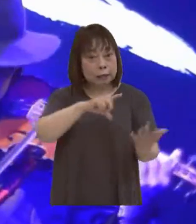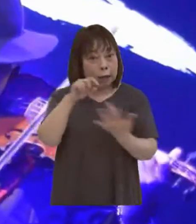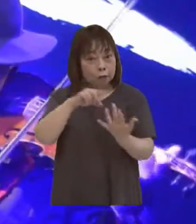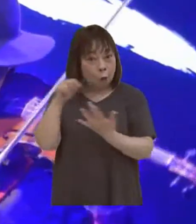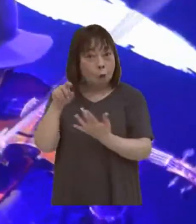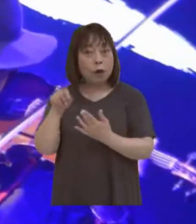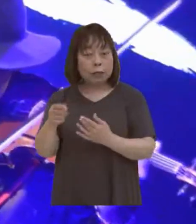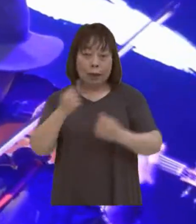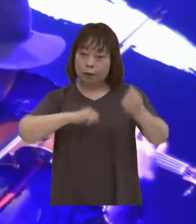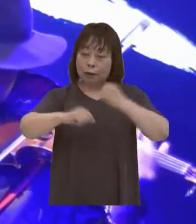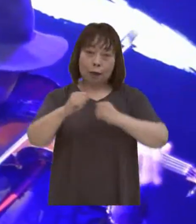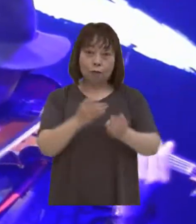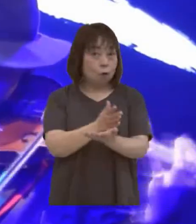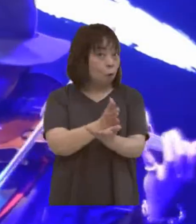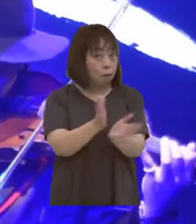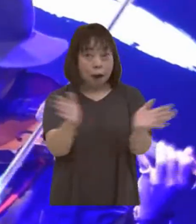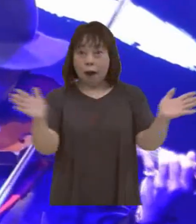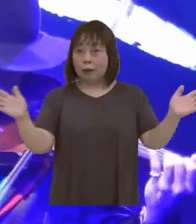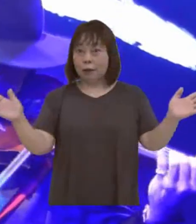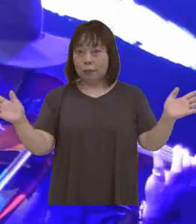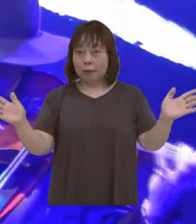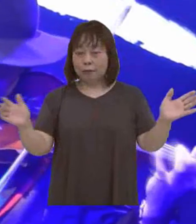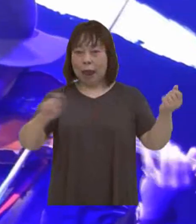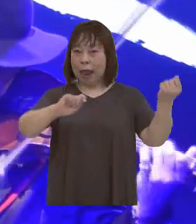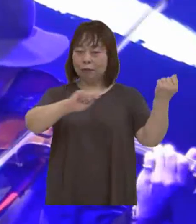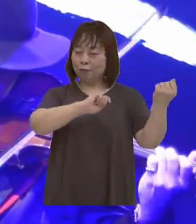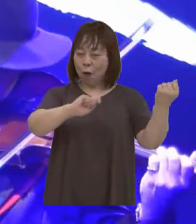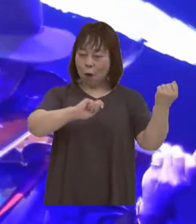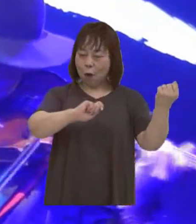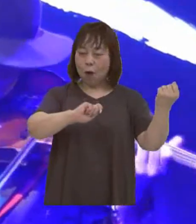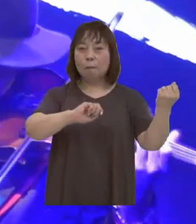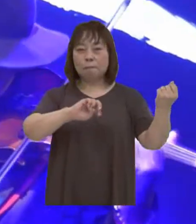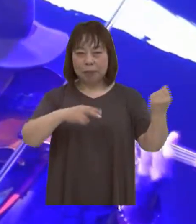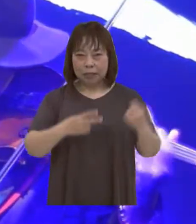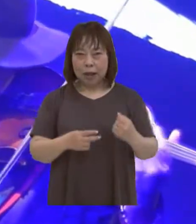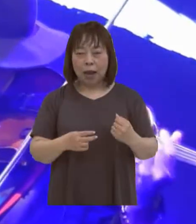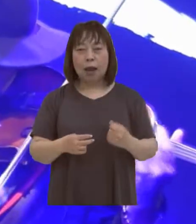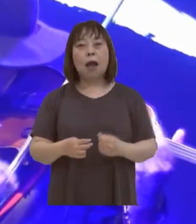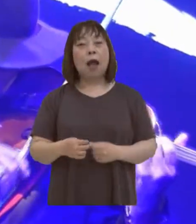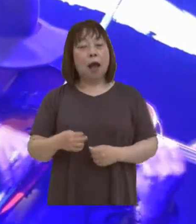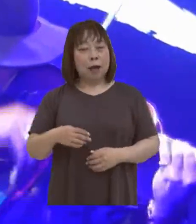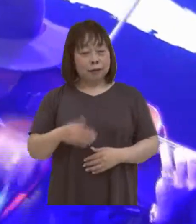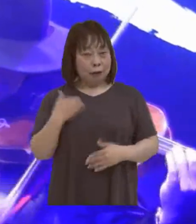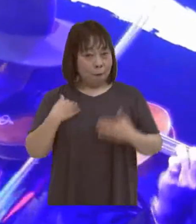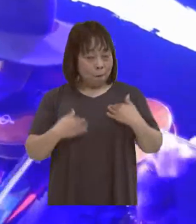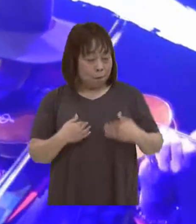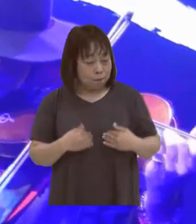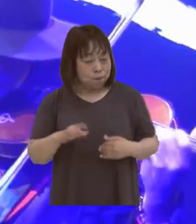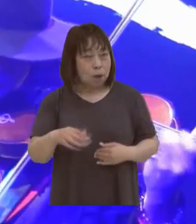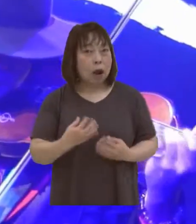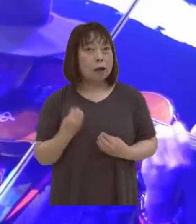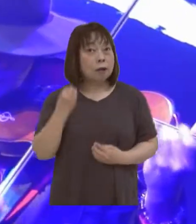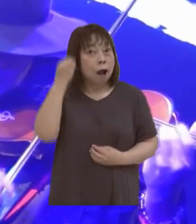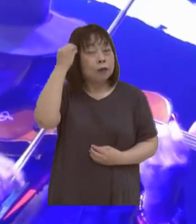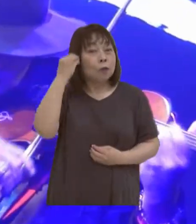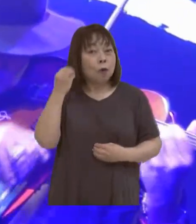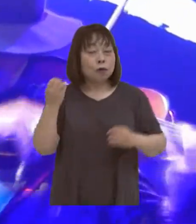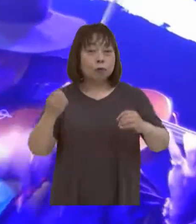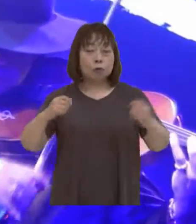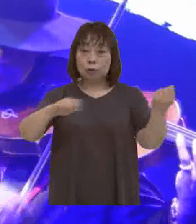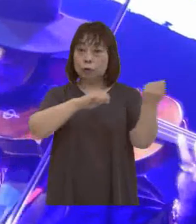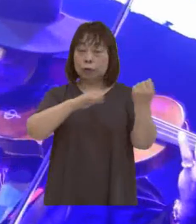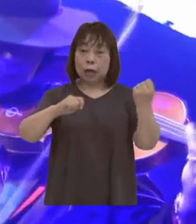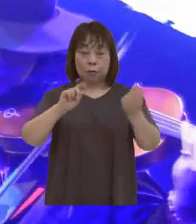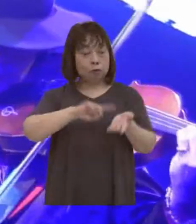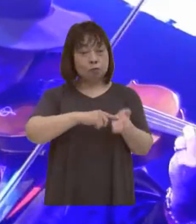。演奏はもちろん何より熱く魂を揺さぶるライブパフォーマン